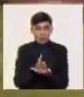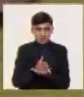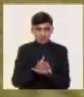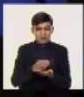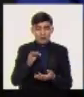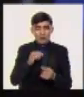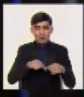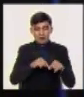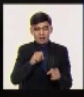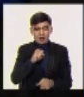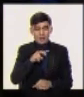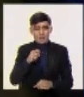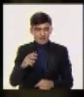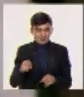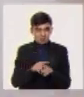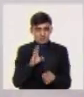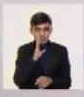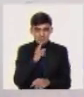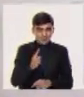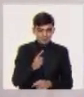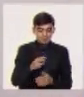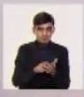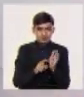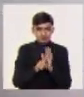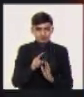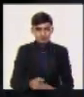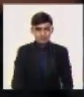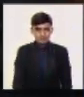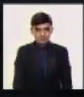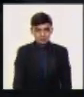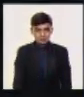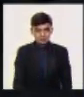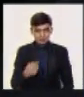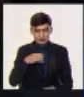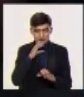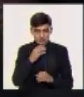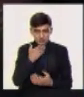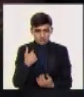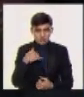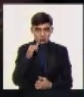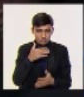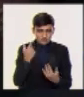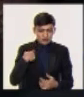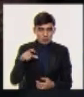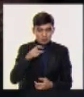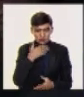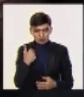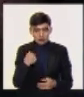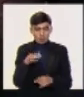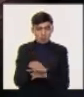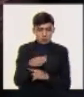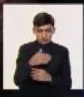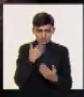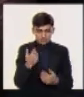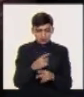опеки и сильно напугали мать-одиночку. Я не ворую, я не пью, не курю, я не гуляю ни с кем.